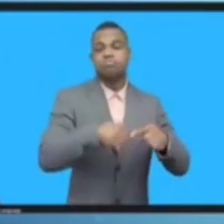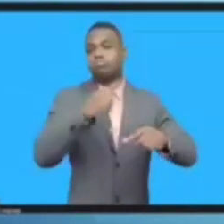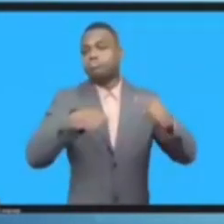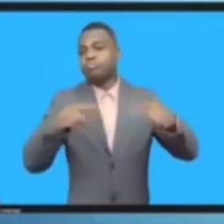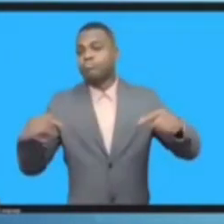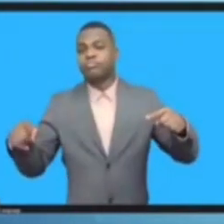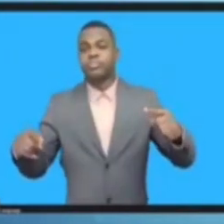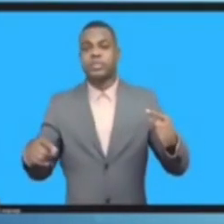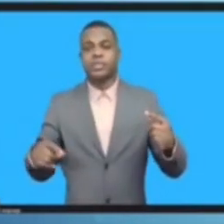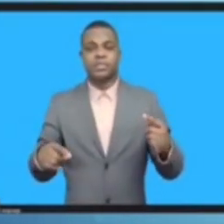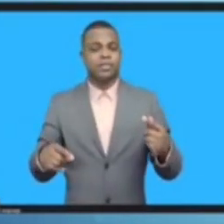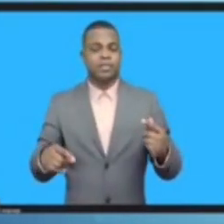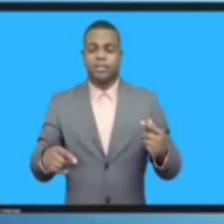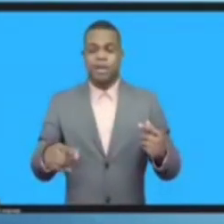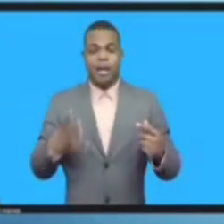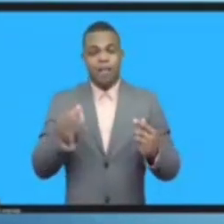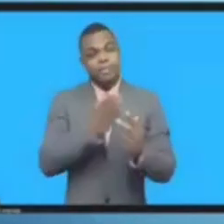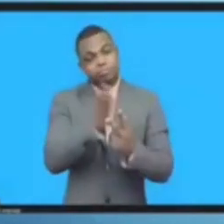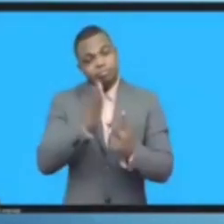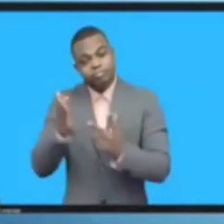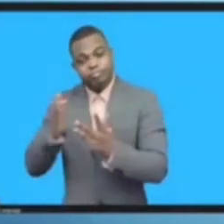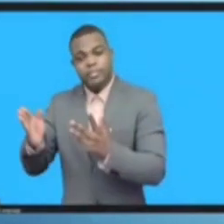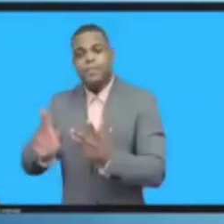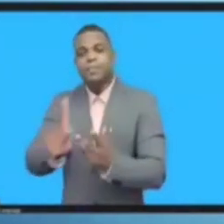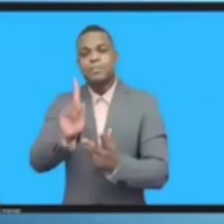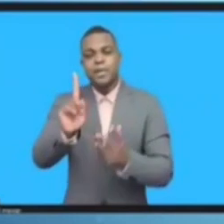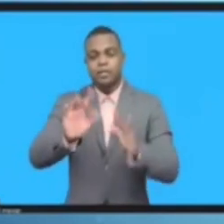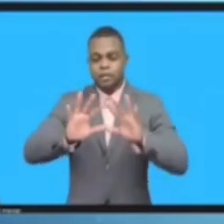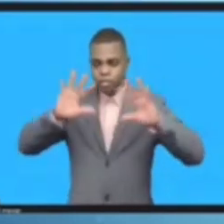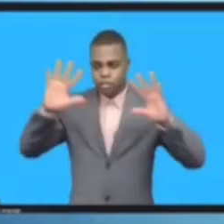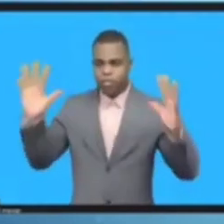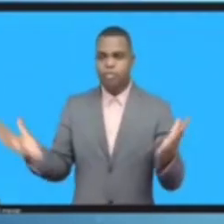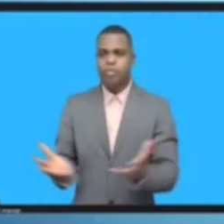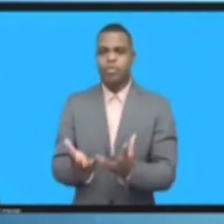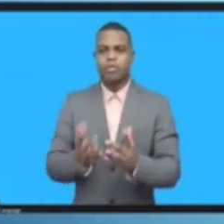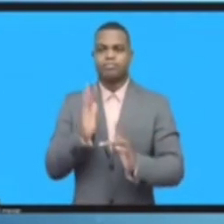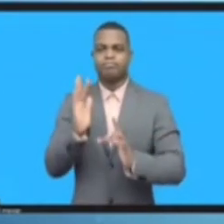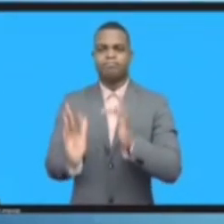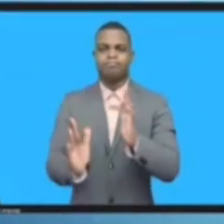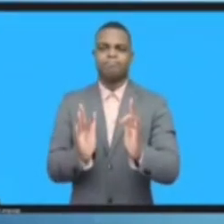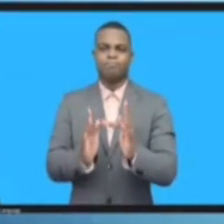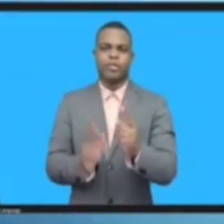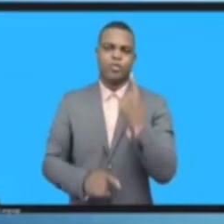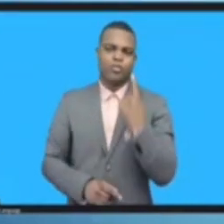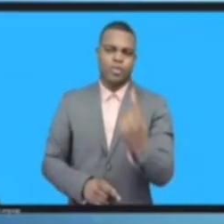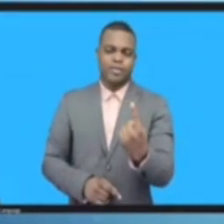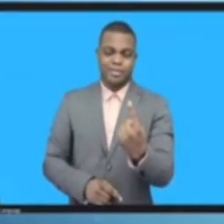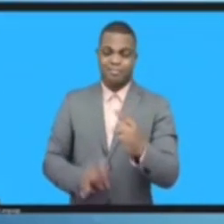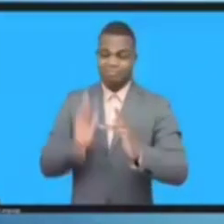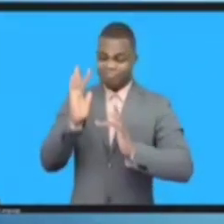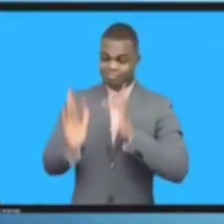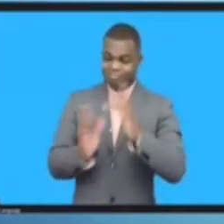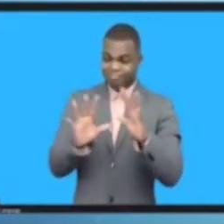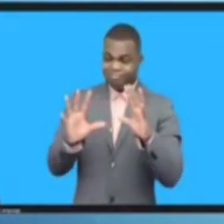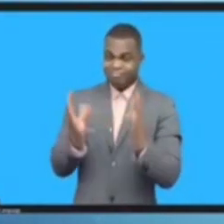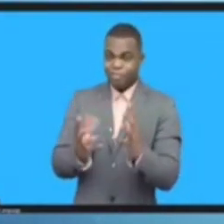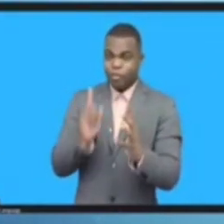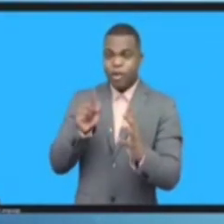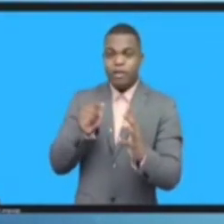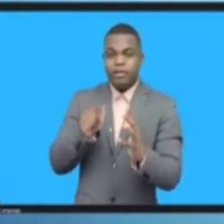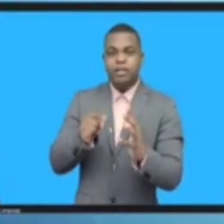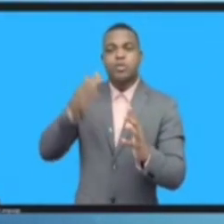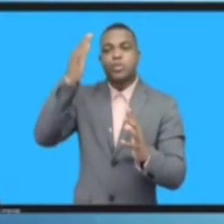géographique. Il n'y a aucun groupe unique, gouvernement ou société qui contrôle l'Internet. Nous avons déjà pu